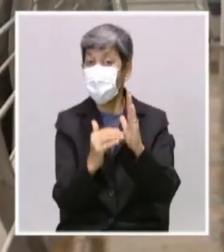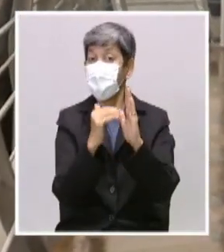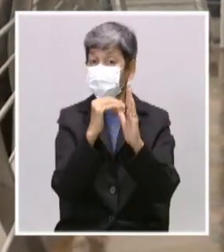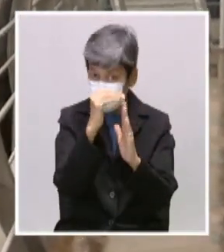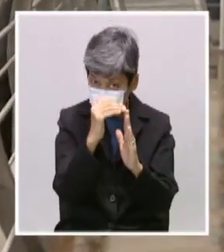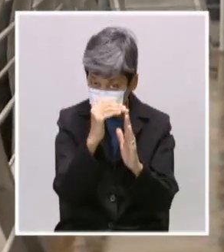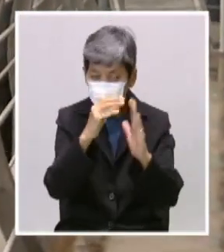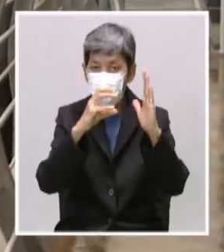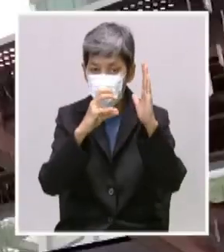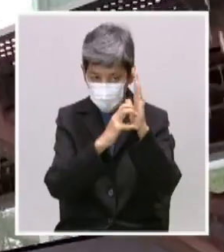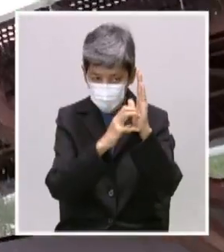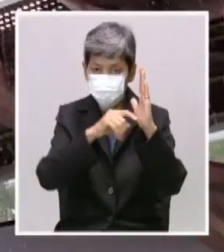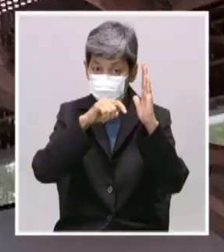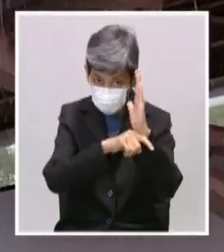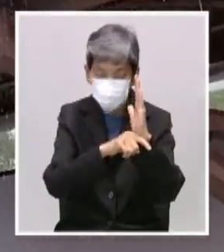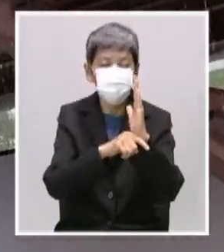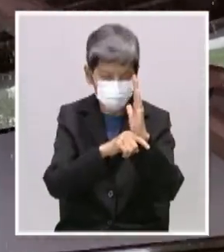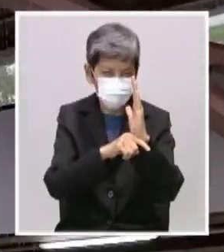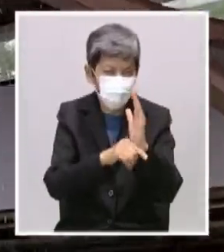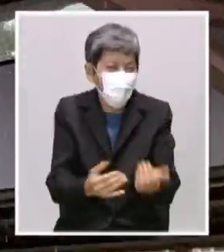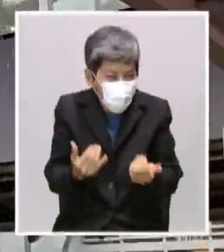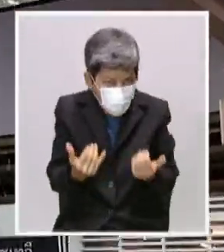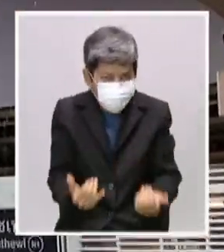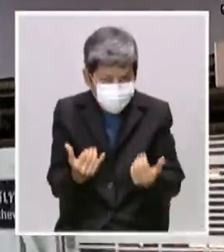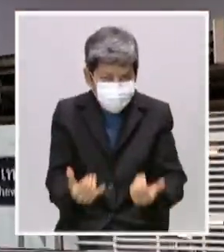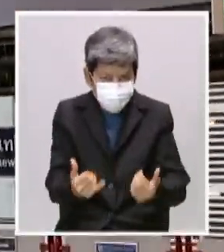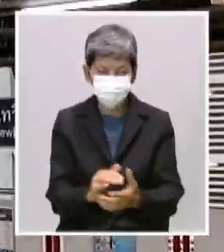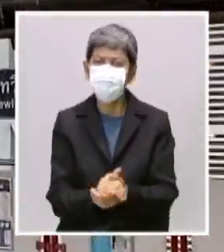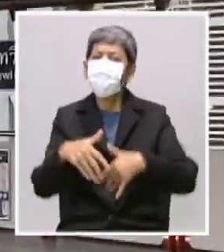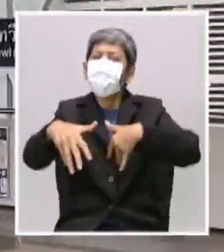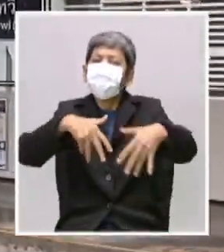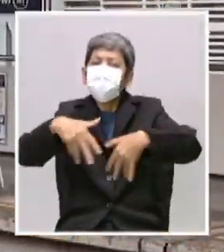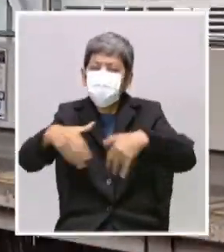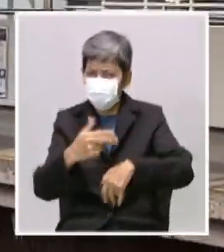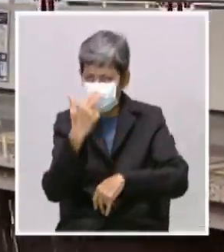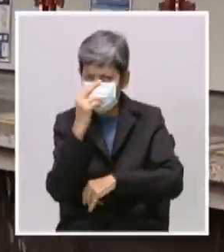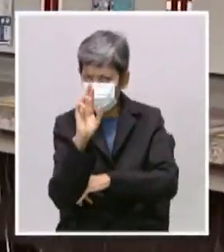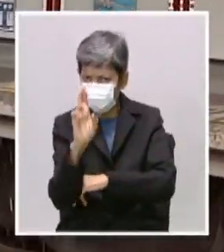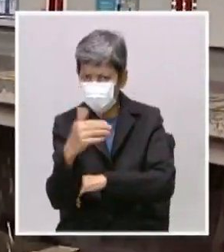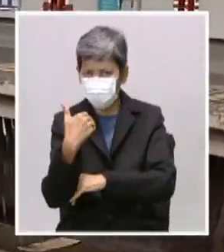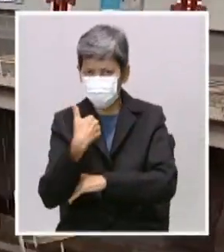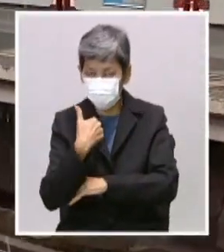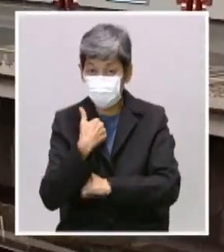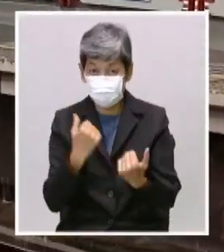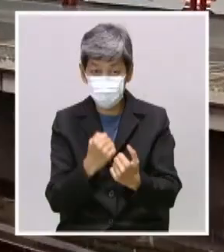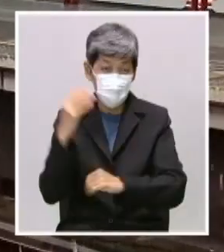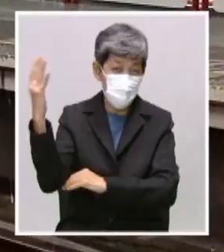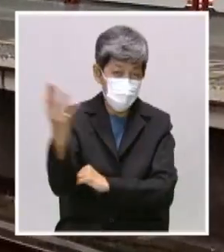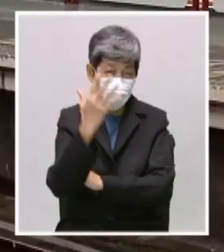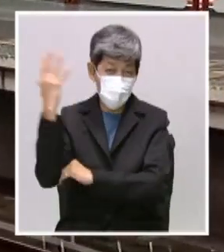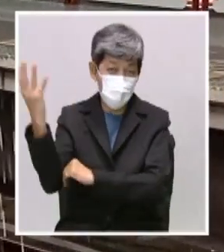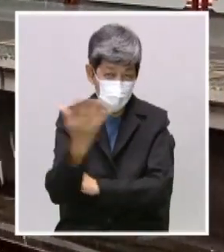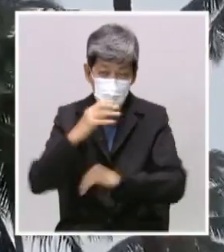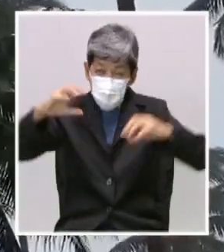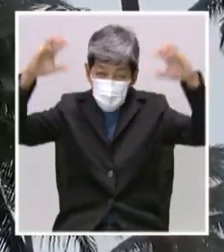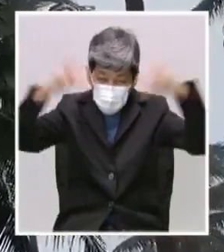คเหนือภาคกลางภาคตะวันออกจะได้รับผลกระทบในวันนี้ขอให้ประชาชนระวังอันตรายเนื่องจากลักษณะของพายุจะเกิด